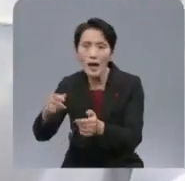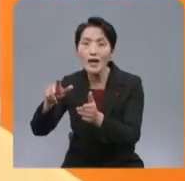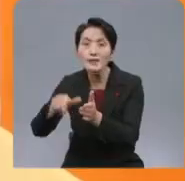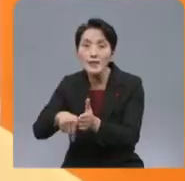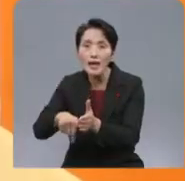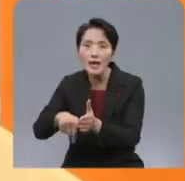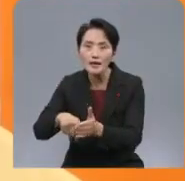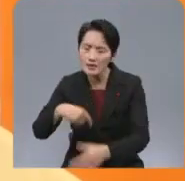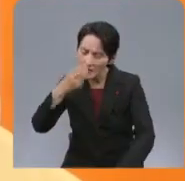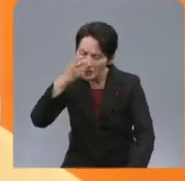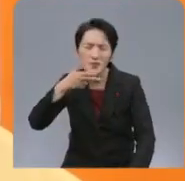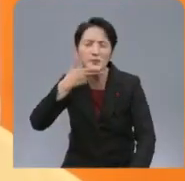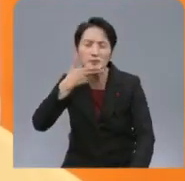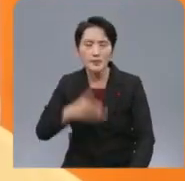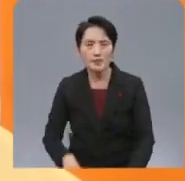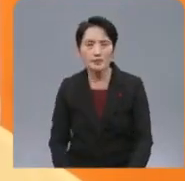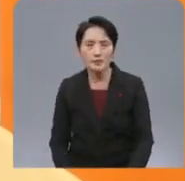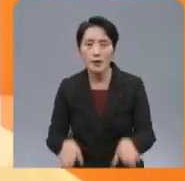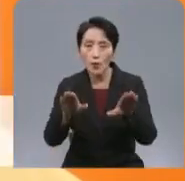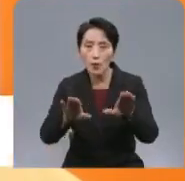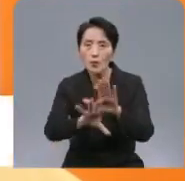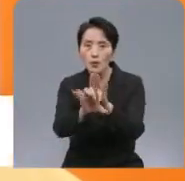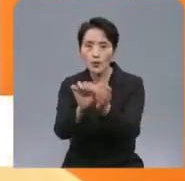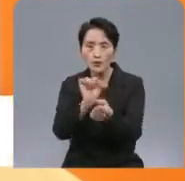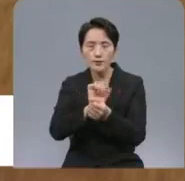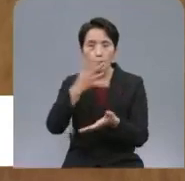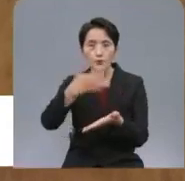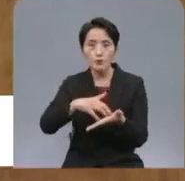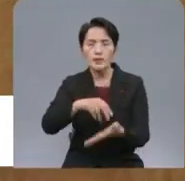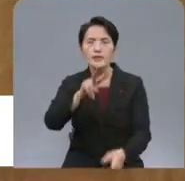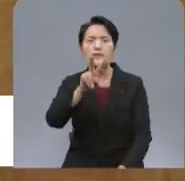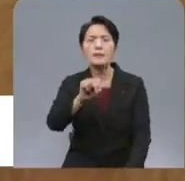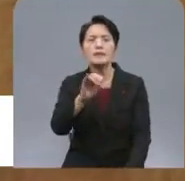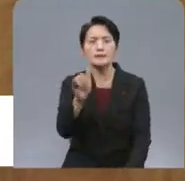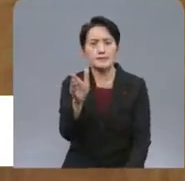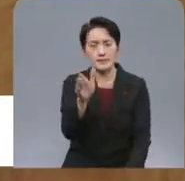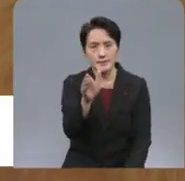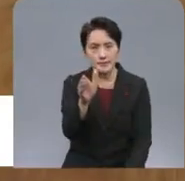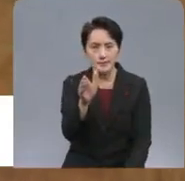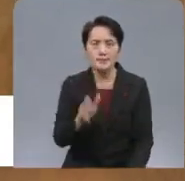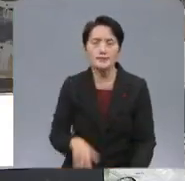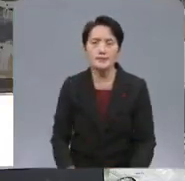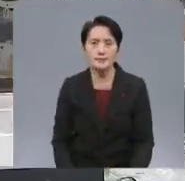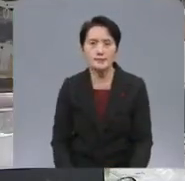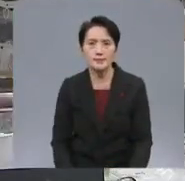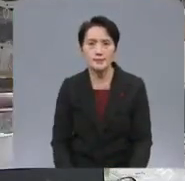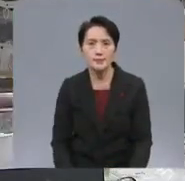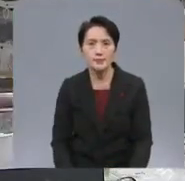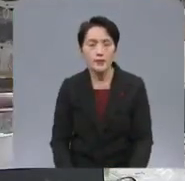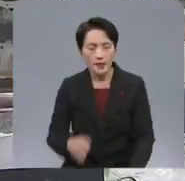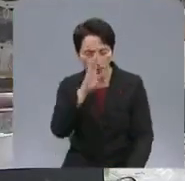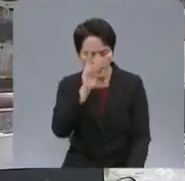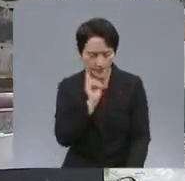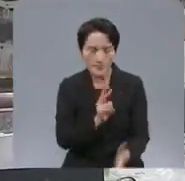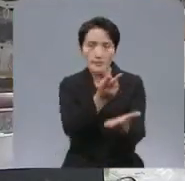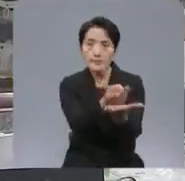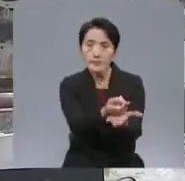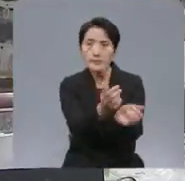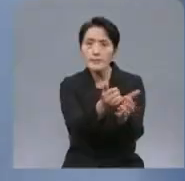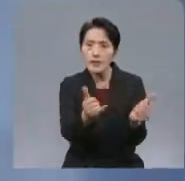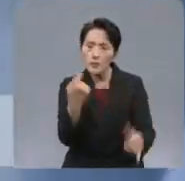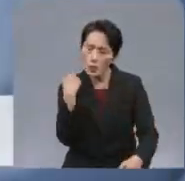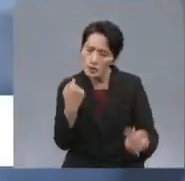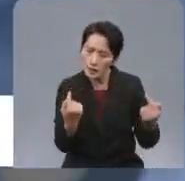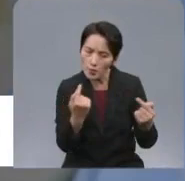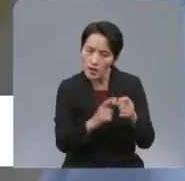nhân đạo như tham dự lễ tang người nhập cảnh từ Trung Quốc bắt buộc sẽ phải nhập các thông tin như trên điện thoại và địa chỉ cư trú trong nước trên hệ thống